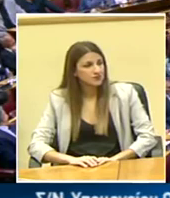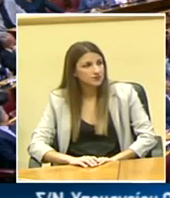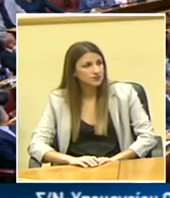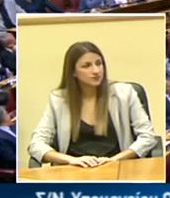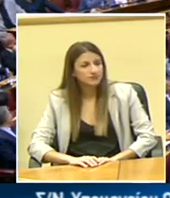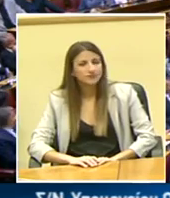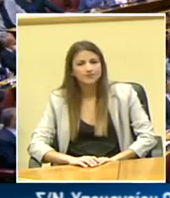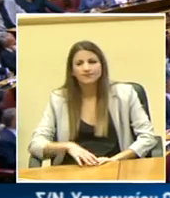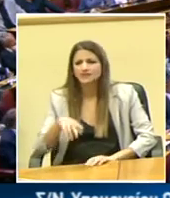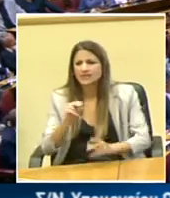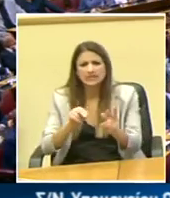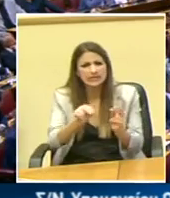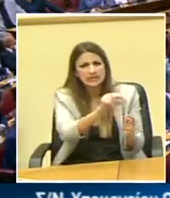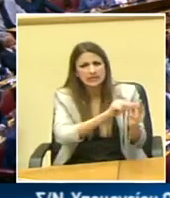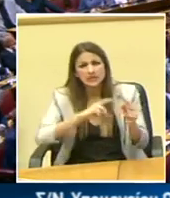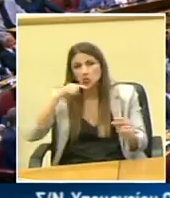Παρακαλώ.